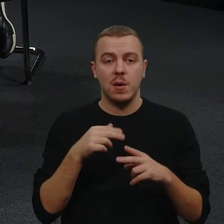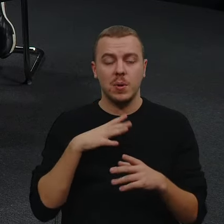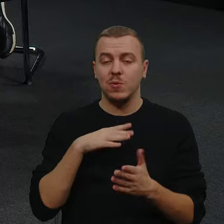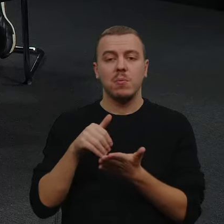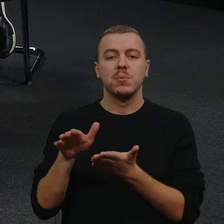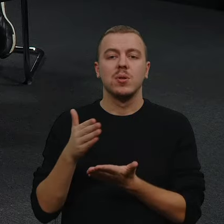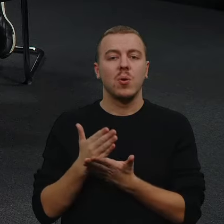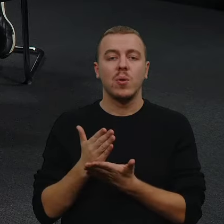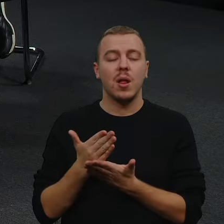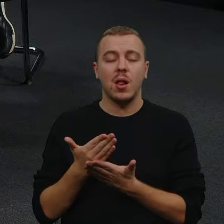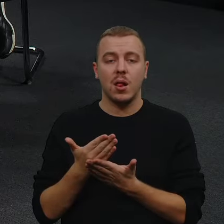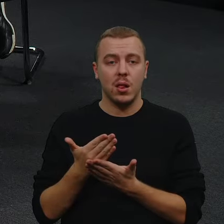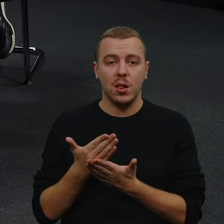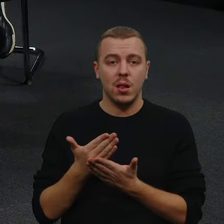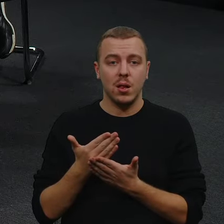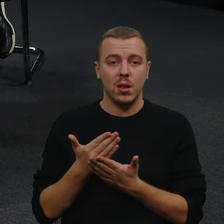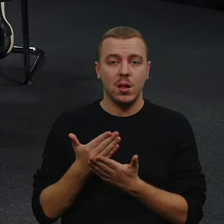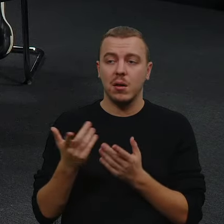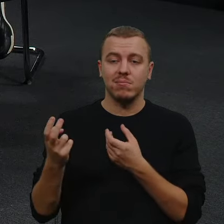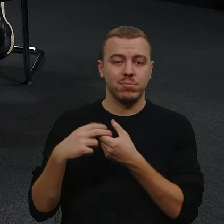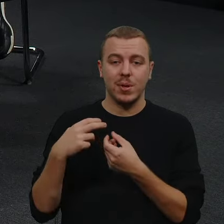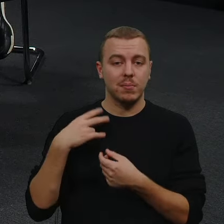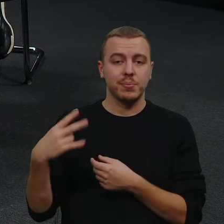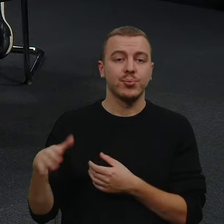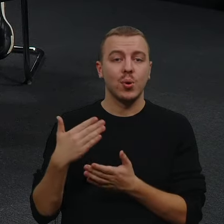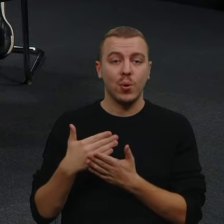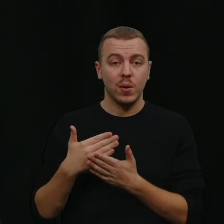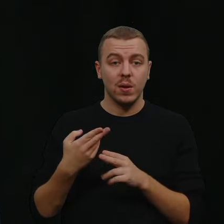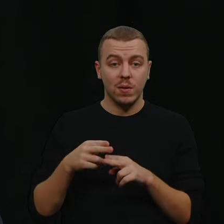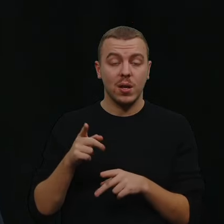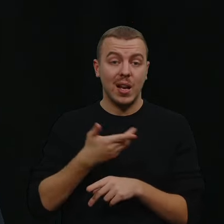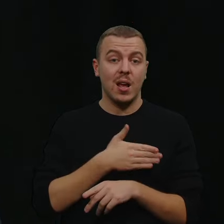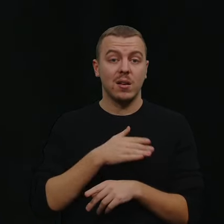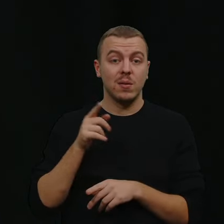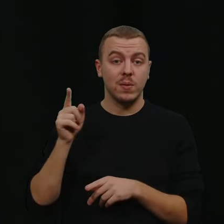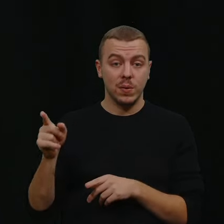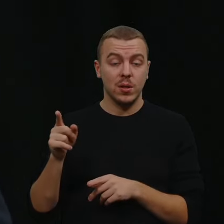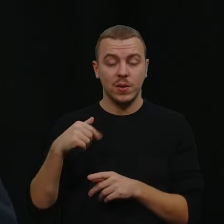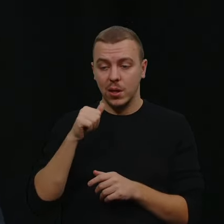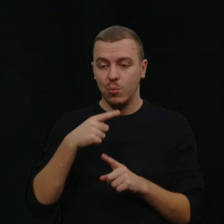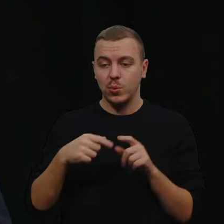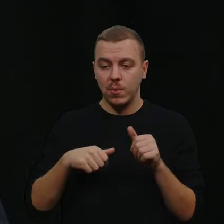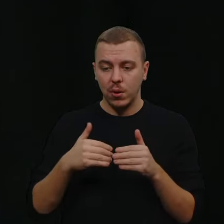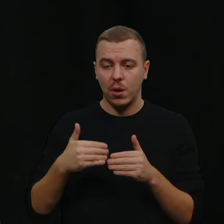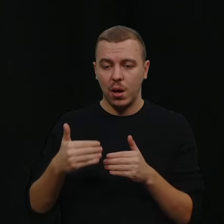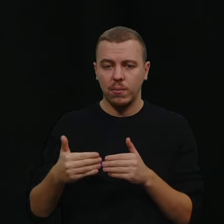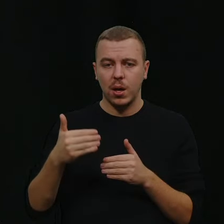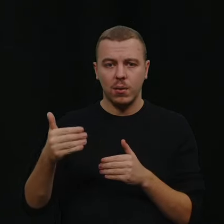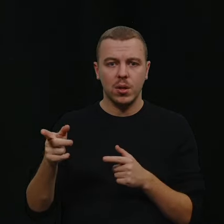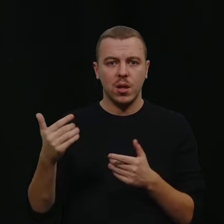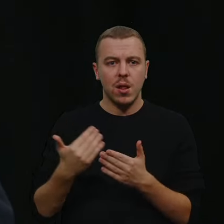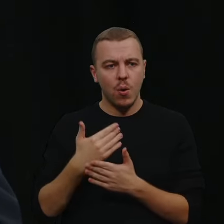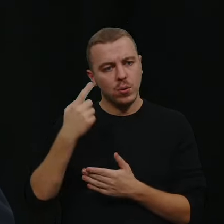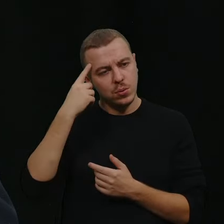atsisakėm jų, kaip sakyti, daugumoje buvimo, su kiekvieno mėnesiu, su kiekvienu pusmečiu vis atsiranda nauji,